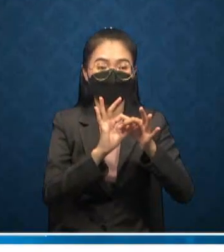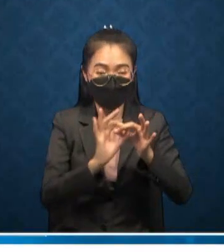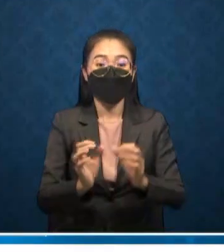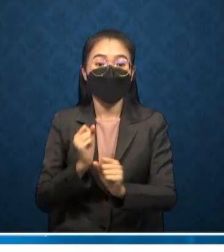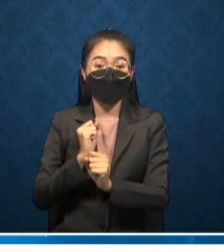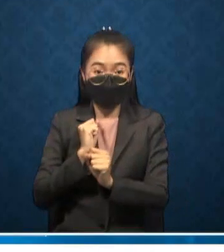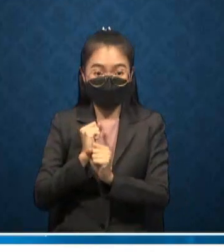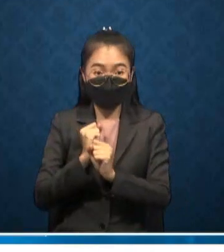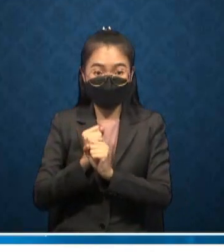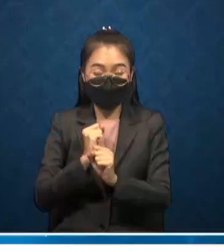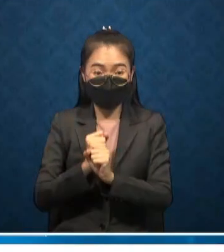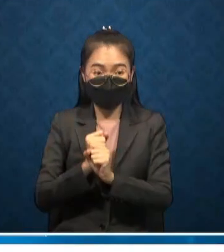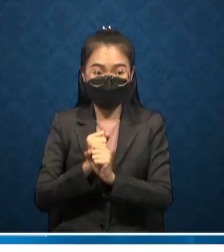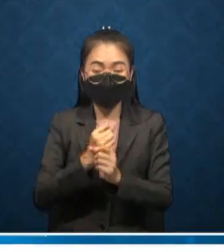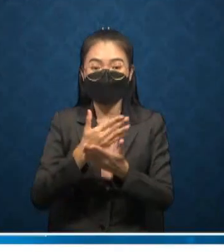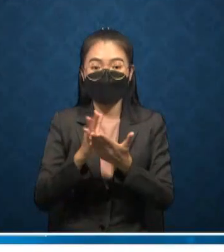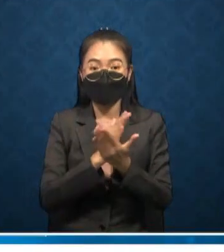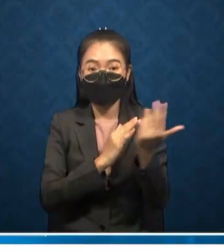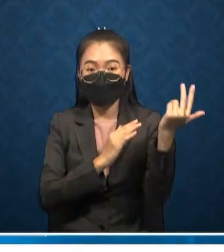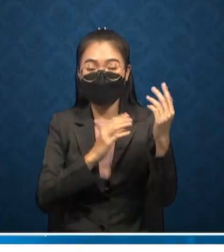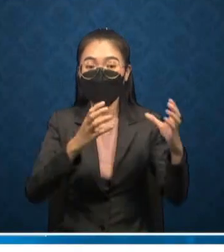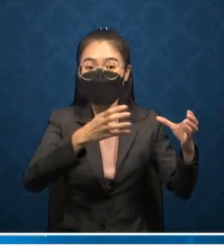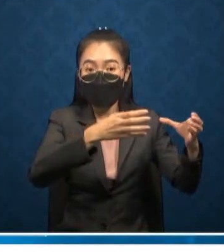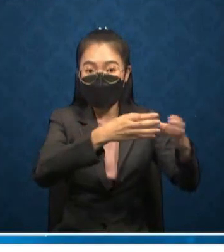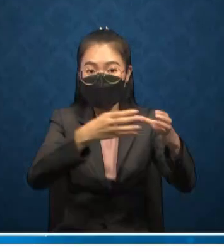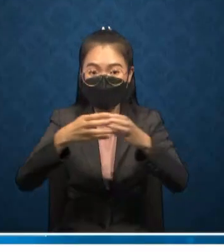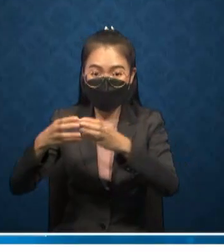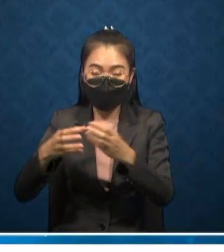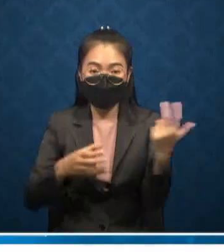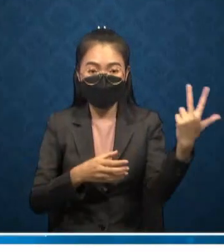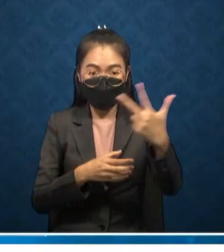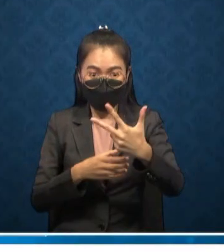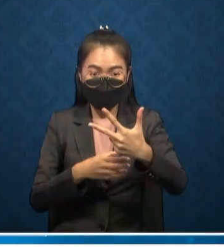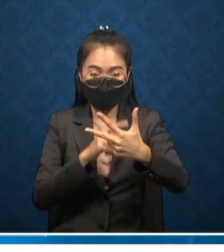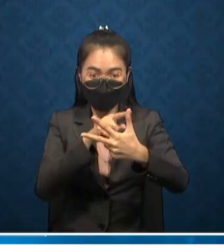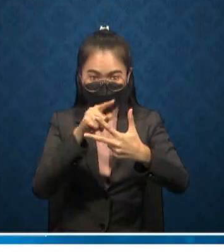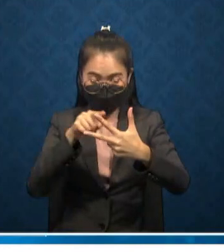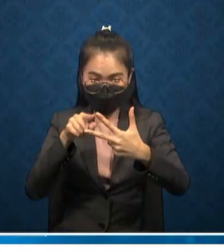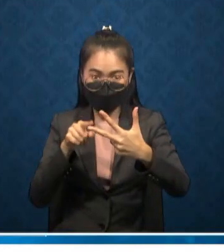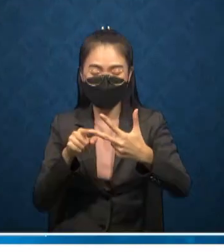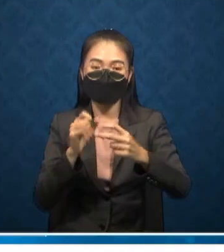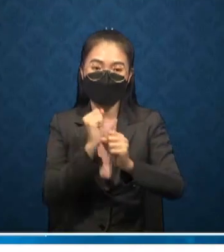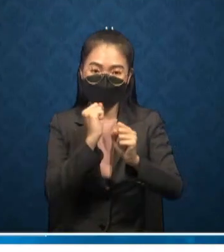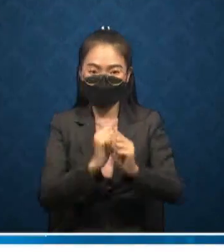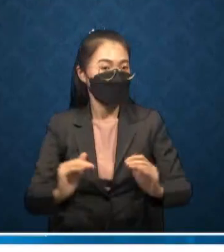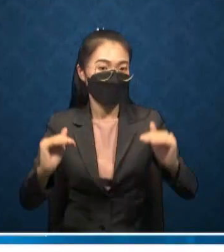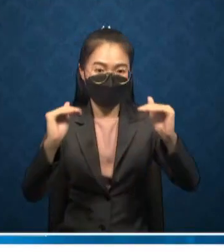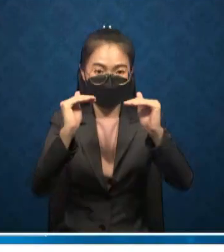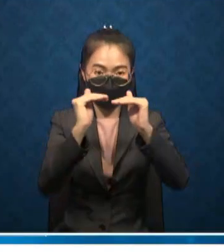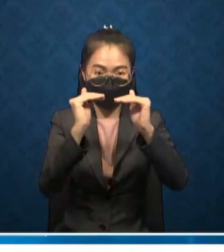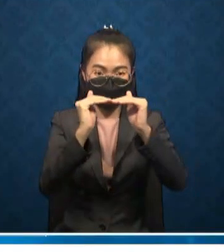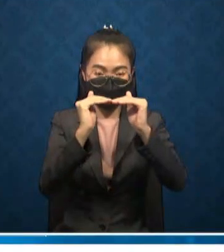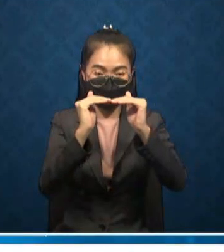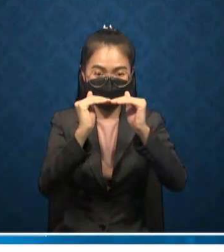ทำงานของ 3ภาคส่วนอย่างมีดุลยภาพนะคะเพราะแต่ละภาคส่วน